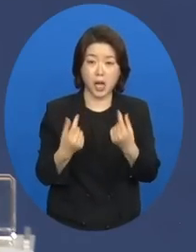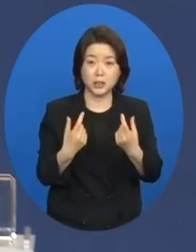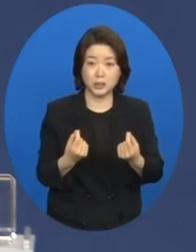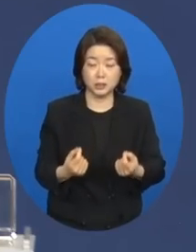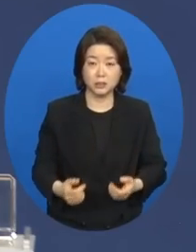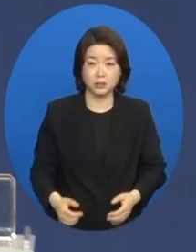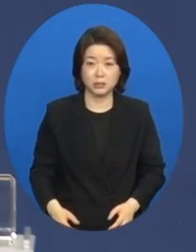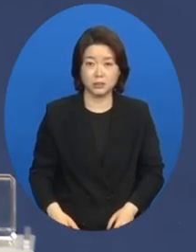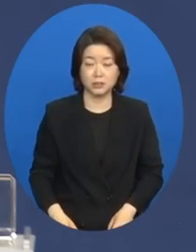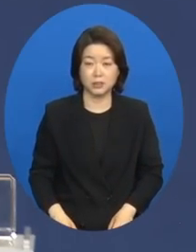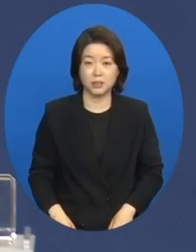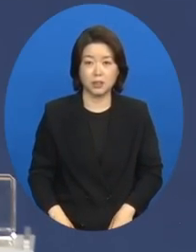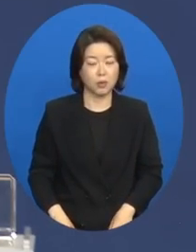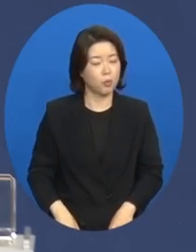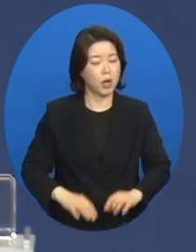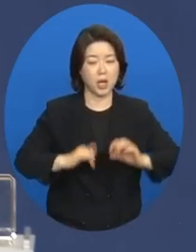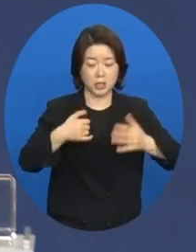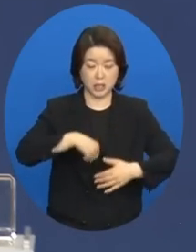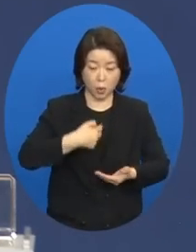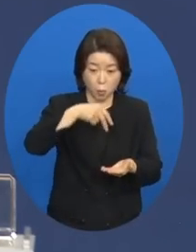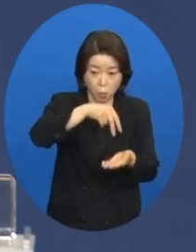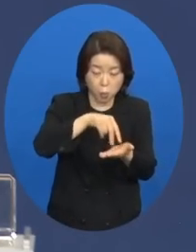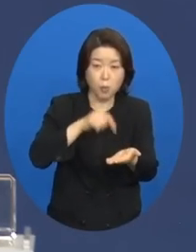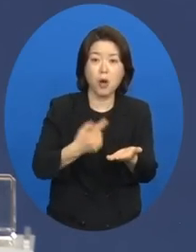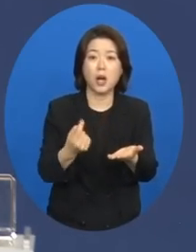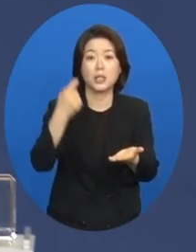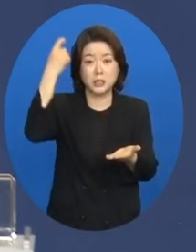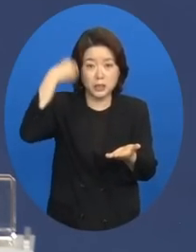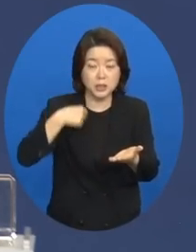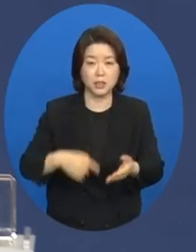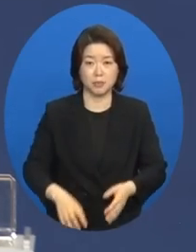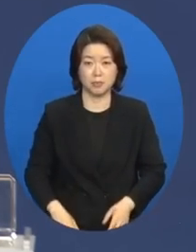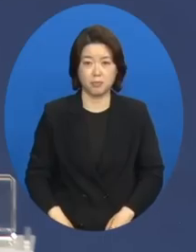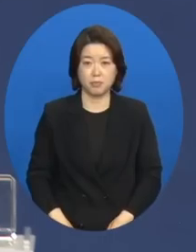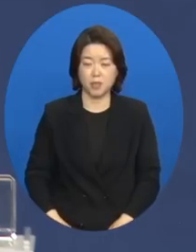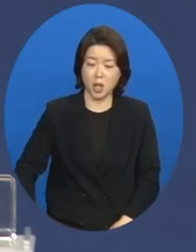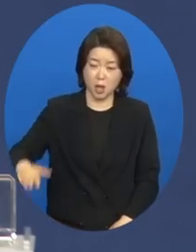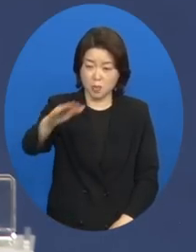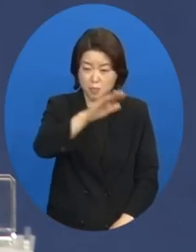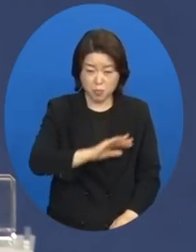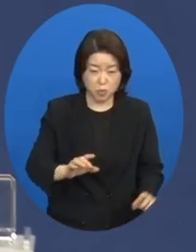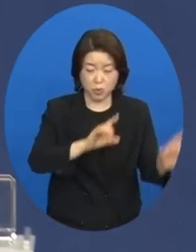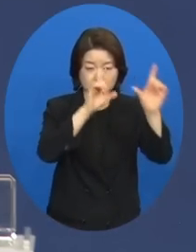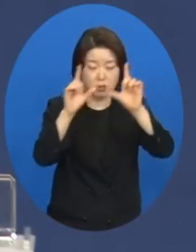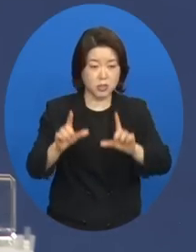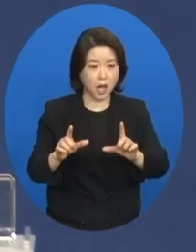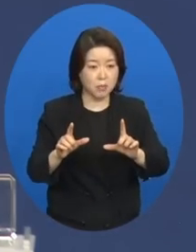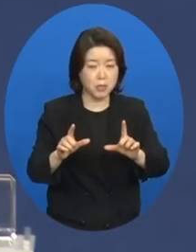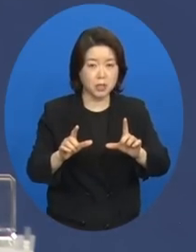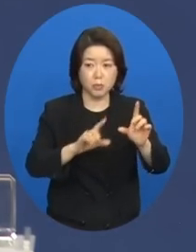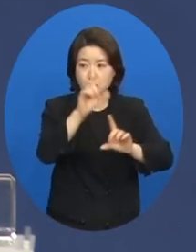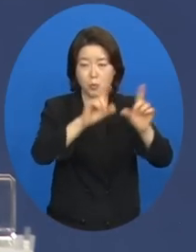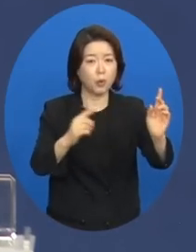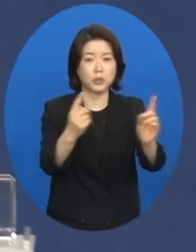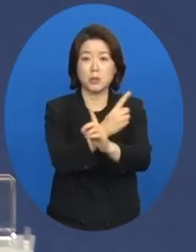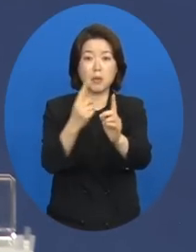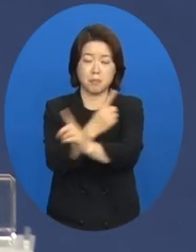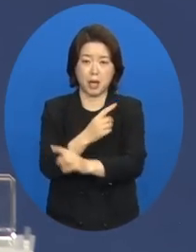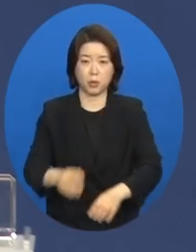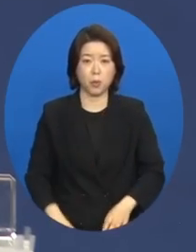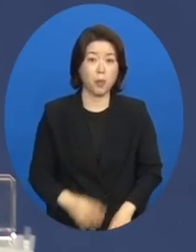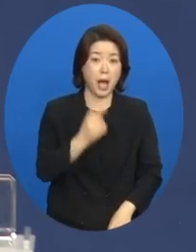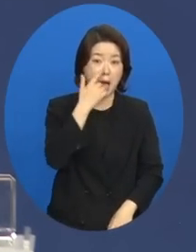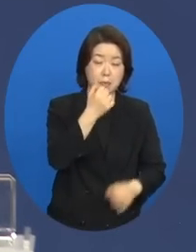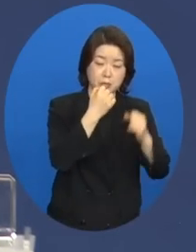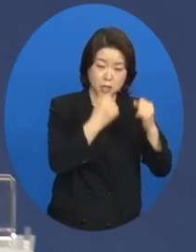와, 야 정말 모든 삶의 주제가 다 달라지더라고요. 아버지가 있을